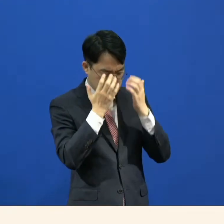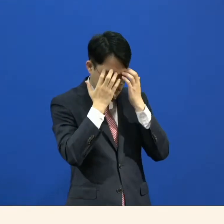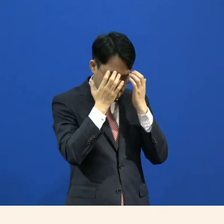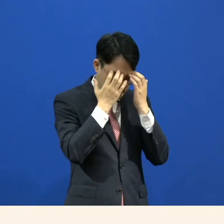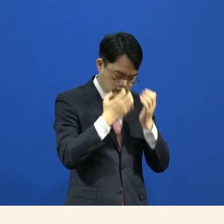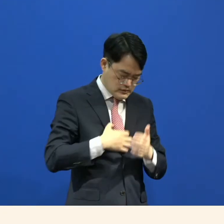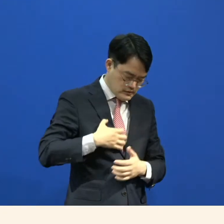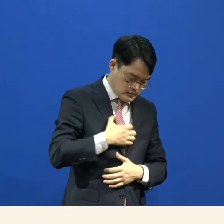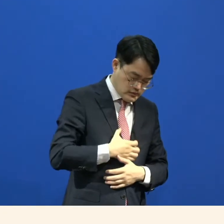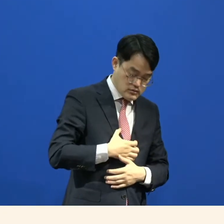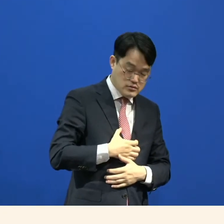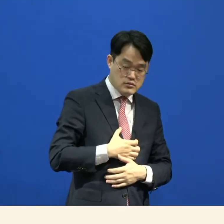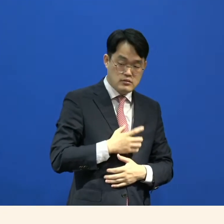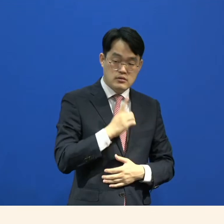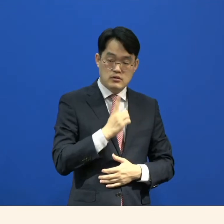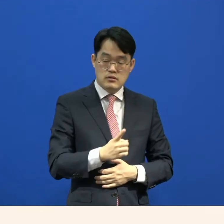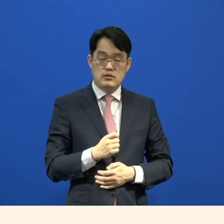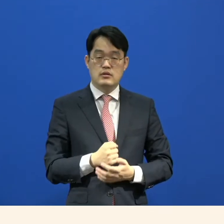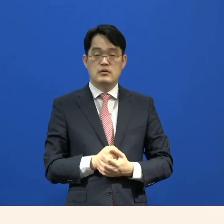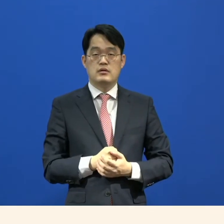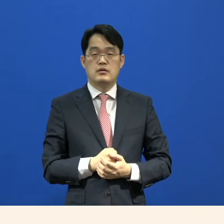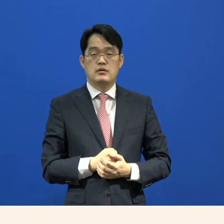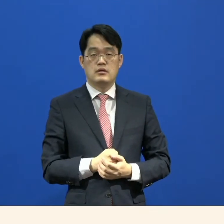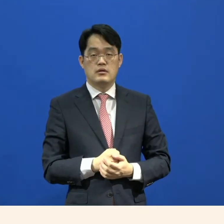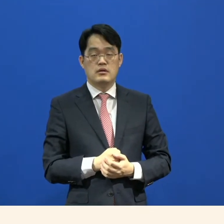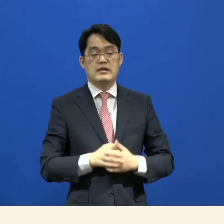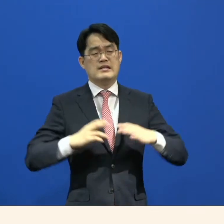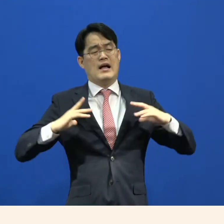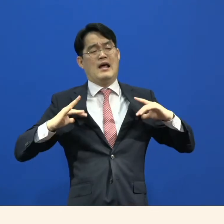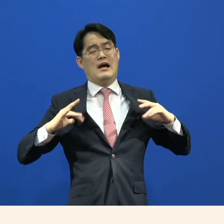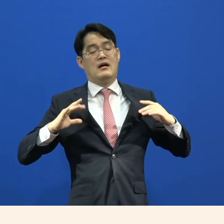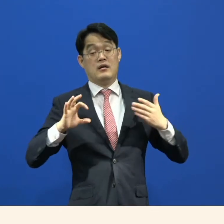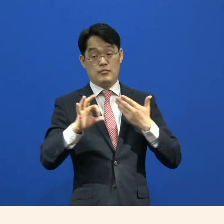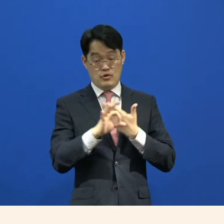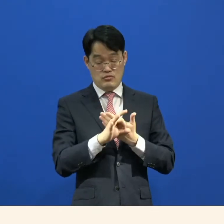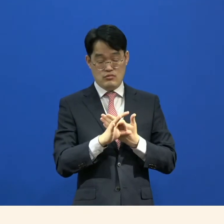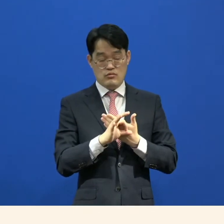때가 이런다니까. 근데 뭐가 고통하냐? 자랑하며